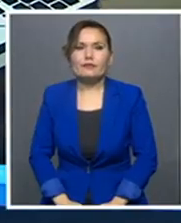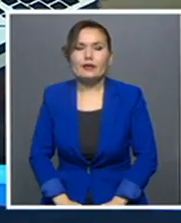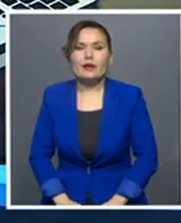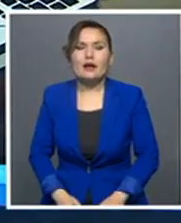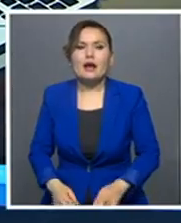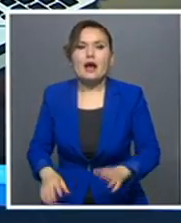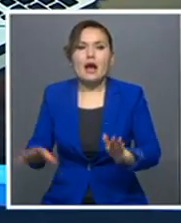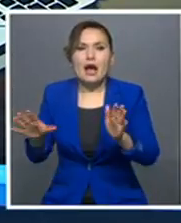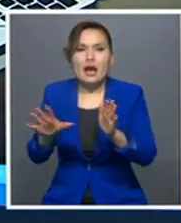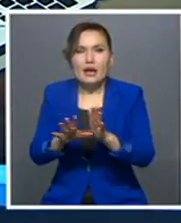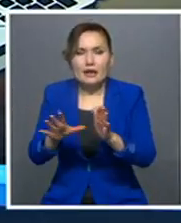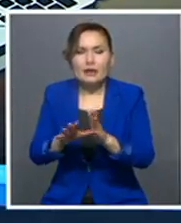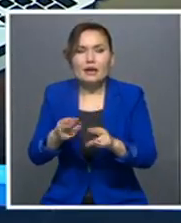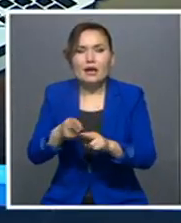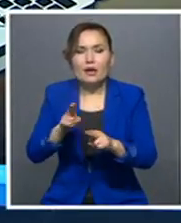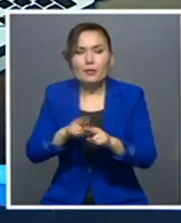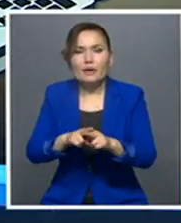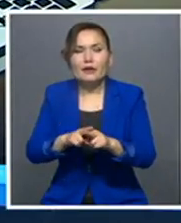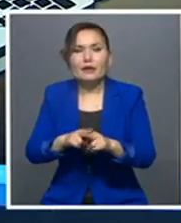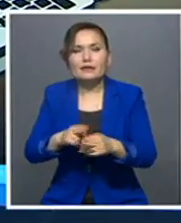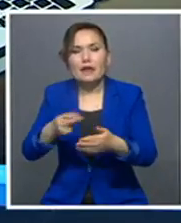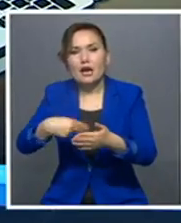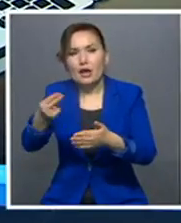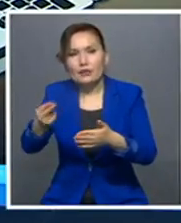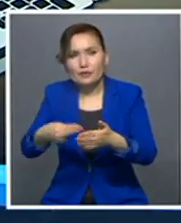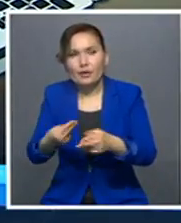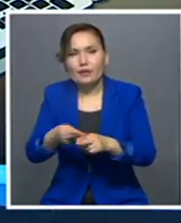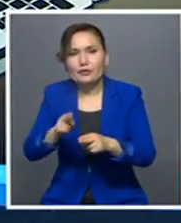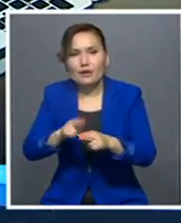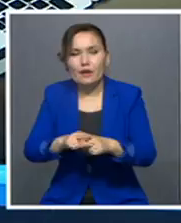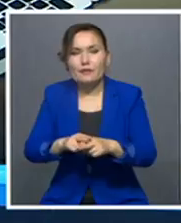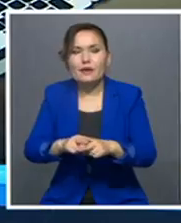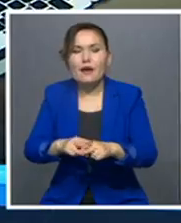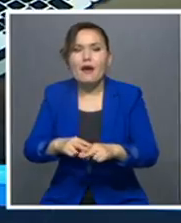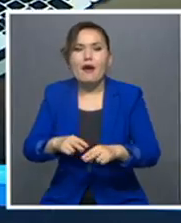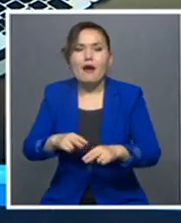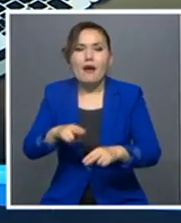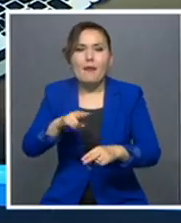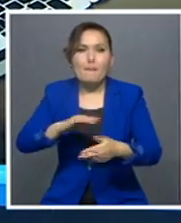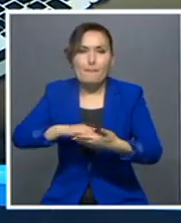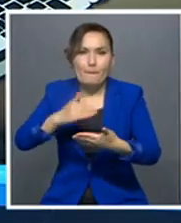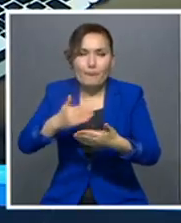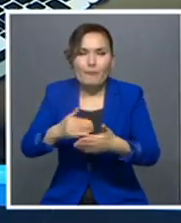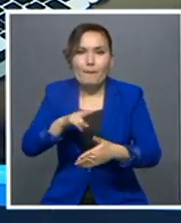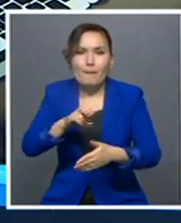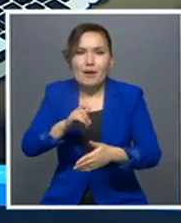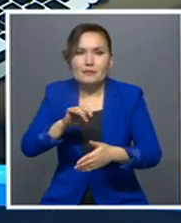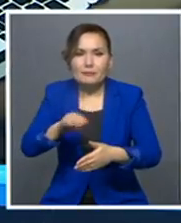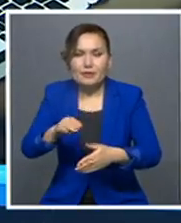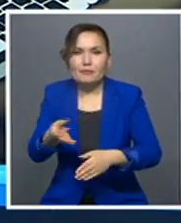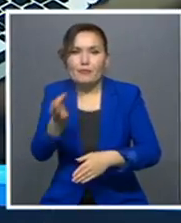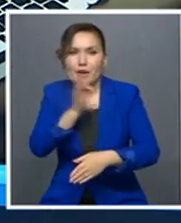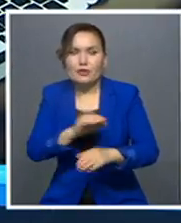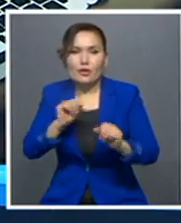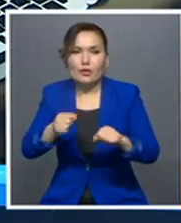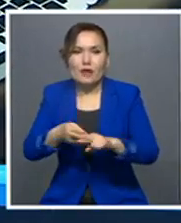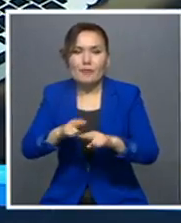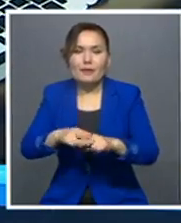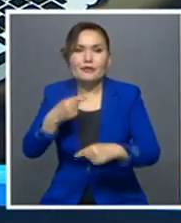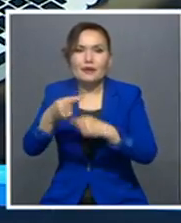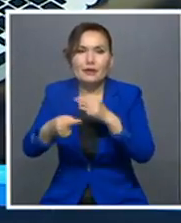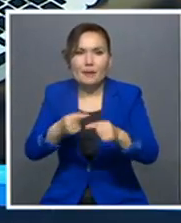Электрондық цифрлық қолтаңбаны қашықтан алу кезінде енді паспортты пайдалануға болады. Ол үшін алдымен электронды үкіметтің